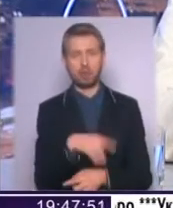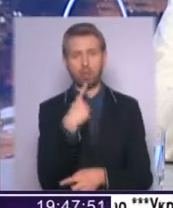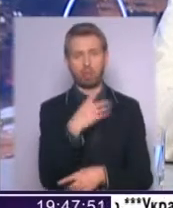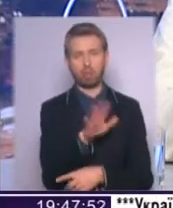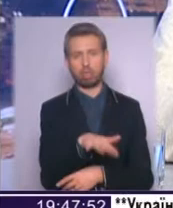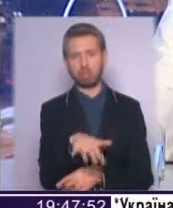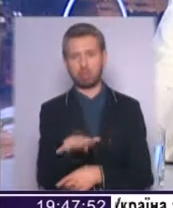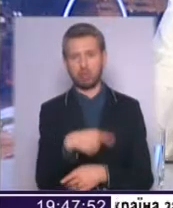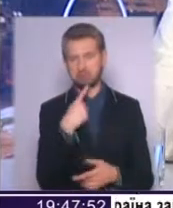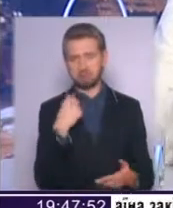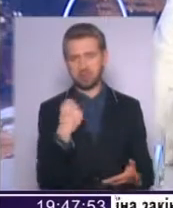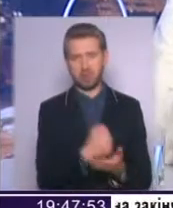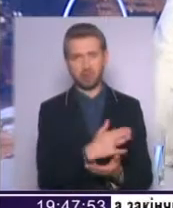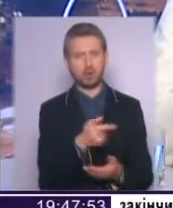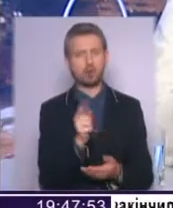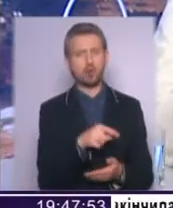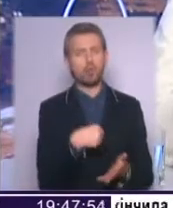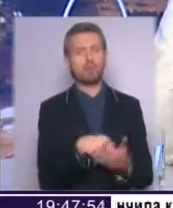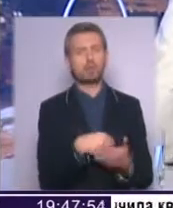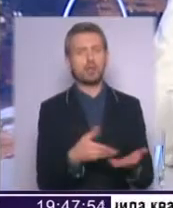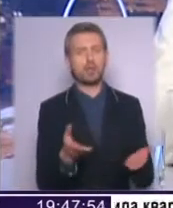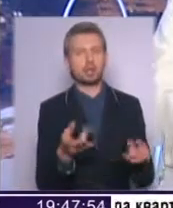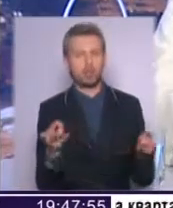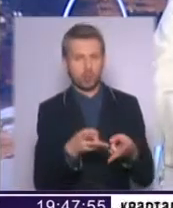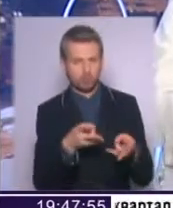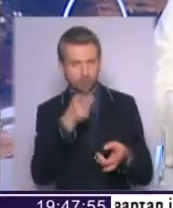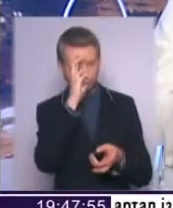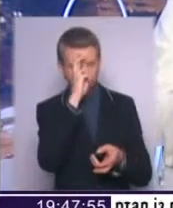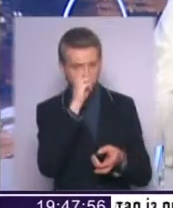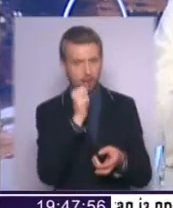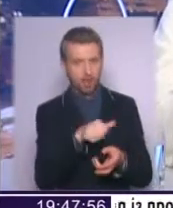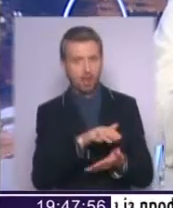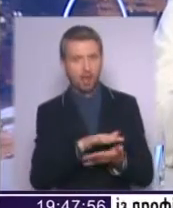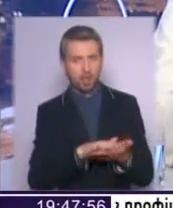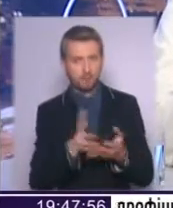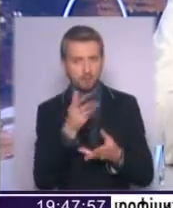приймається не то, що бюджет, який потрібно державі, а далі підробляється,